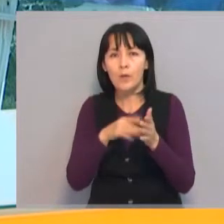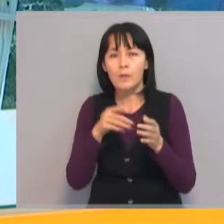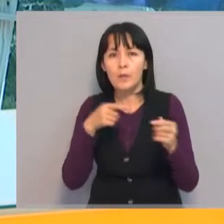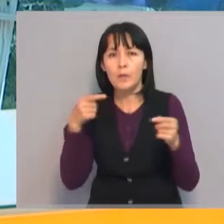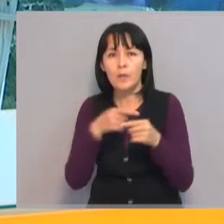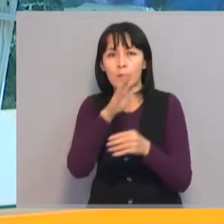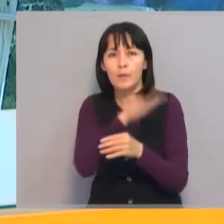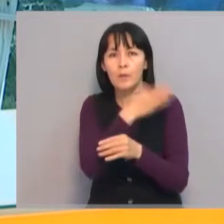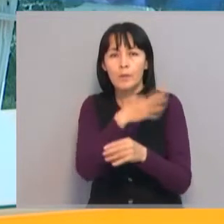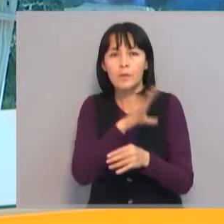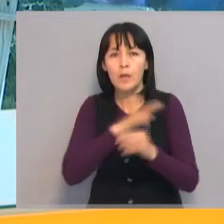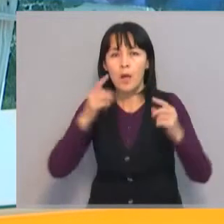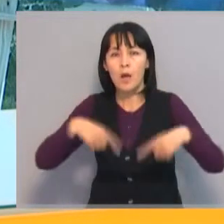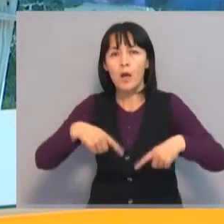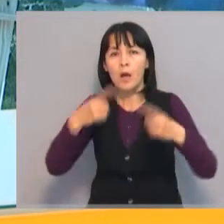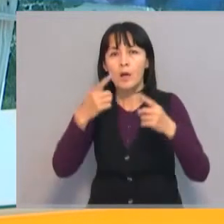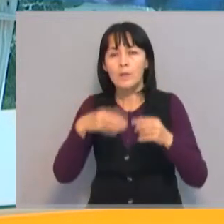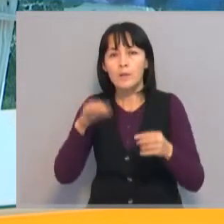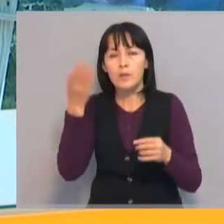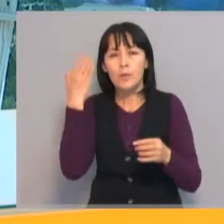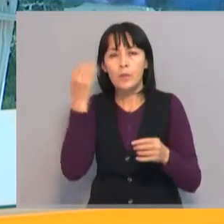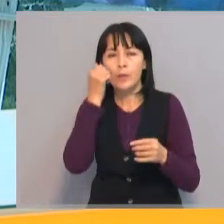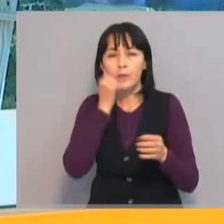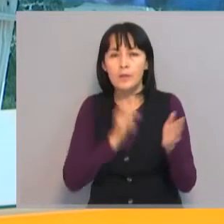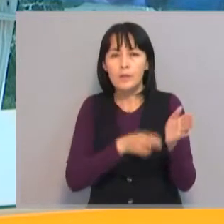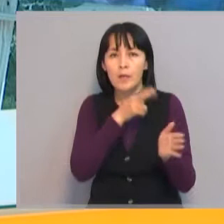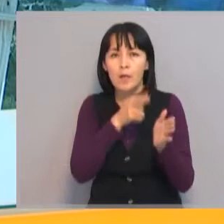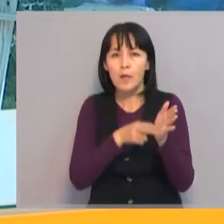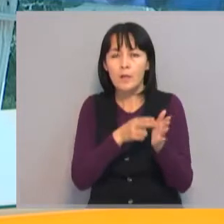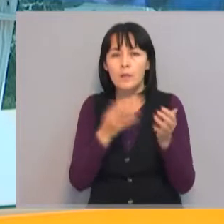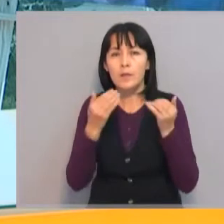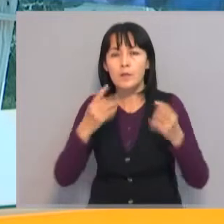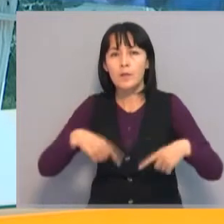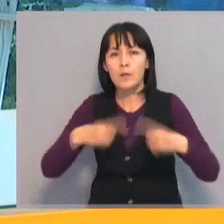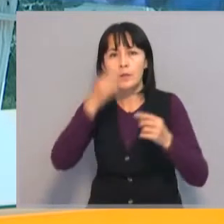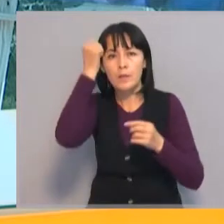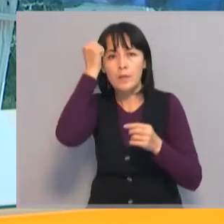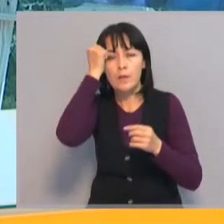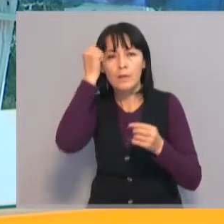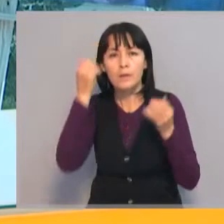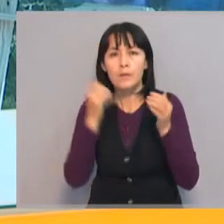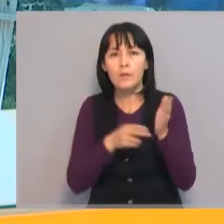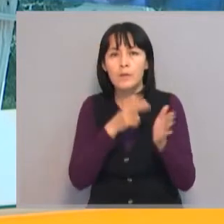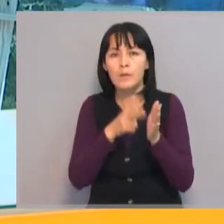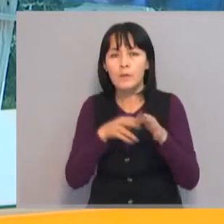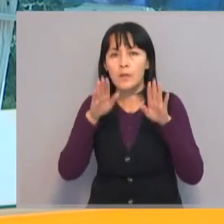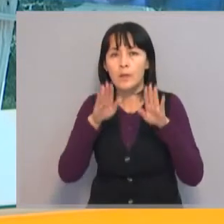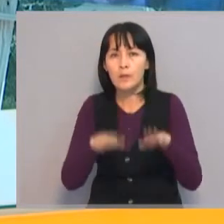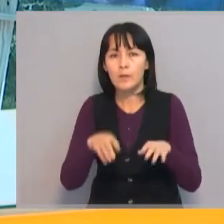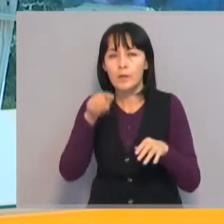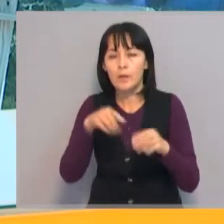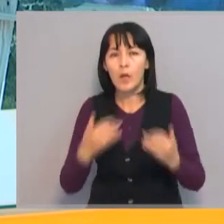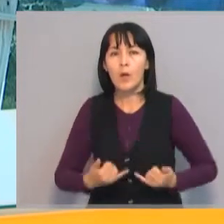напротив дендропарка был установлен легендарный паровоз серии «Л». Установка памятника в виде паровоза стала не только